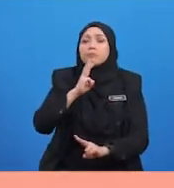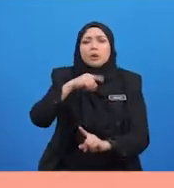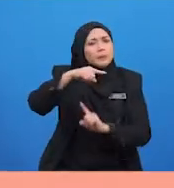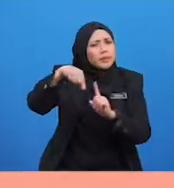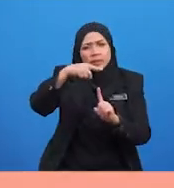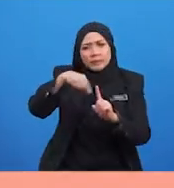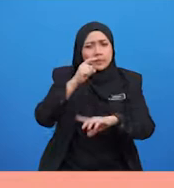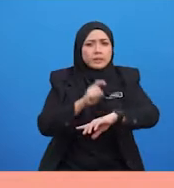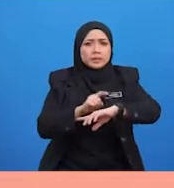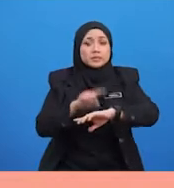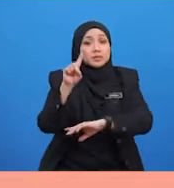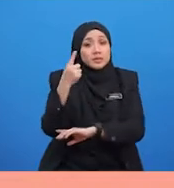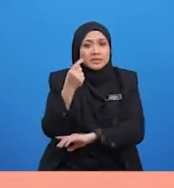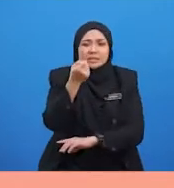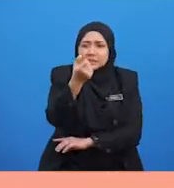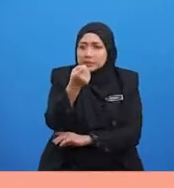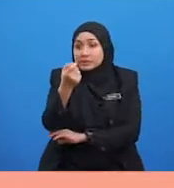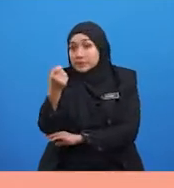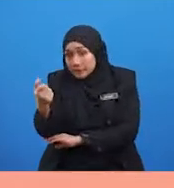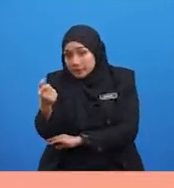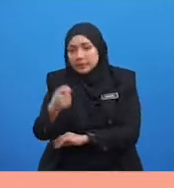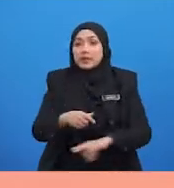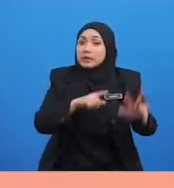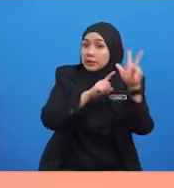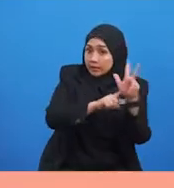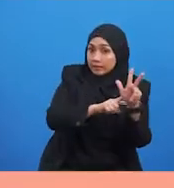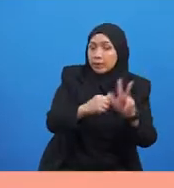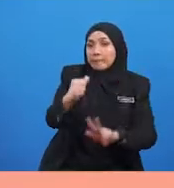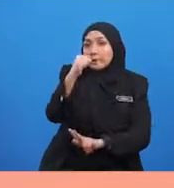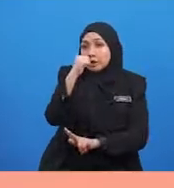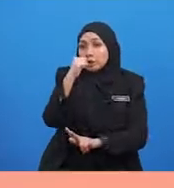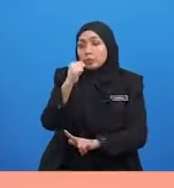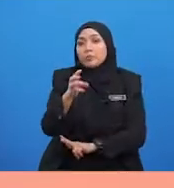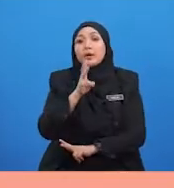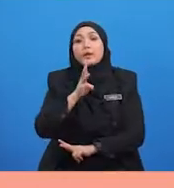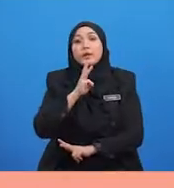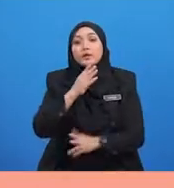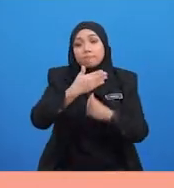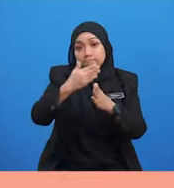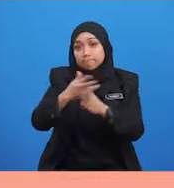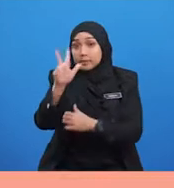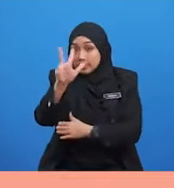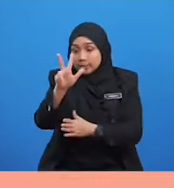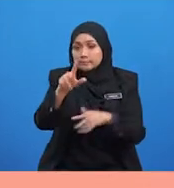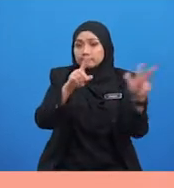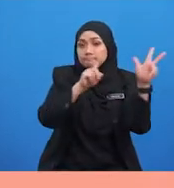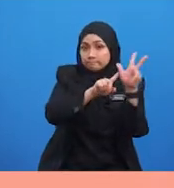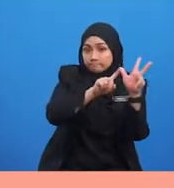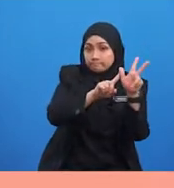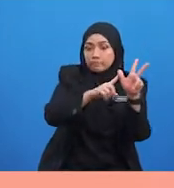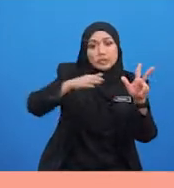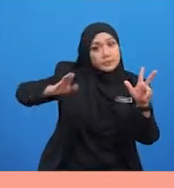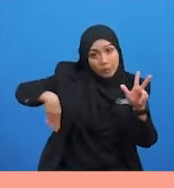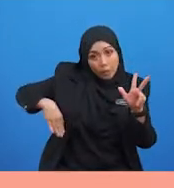air bila-bila sahaja anda mahu, sedikit demi sedikit. 3. Minum air terbahagi kepada